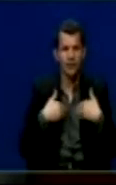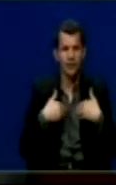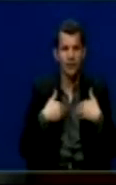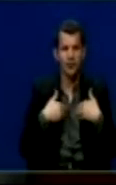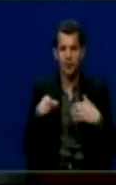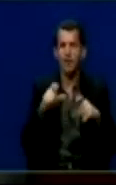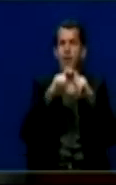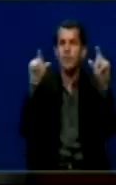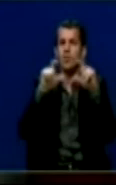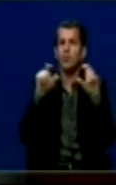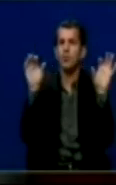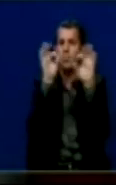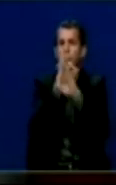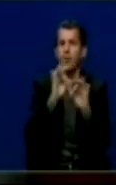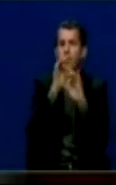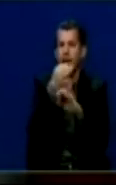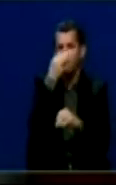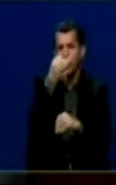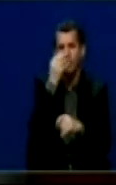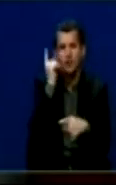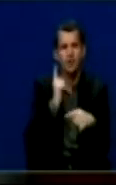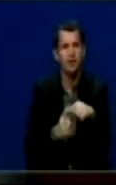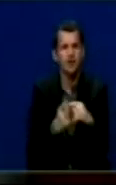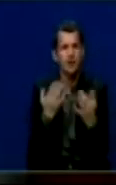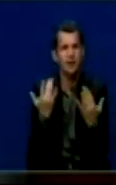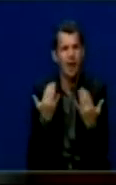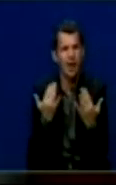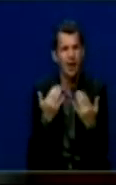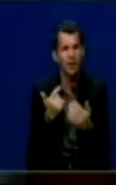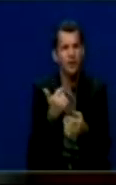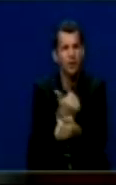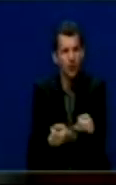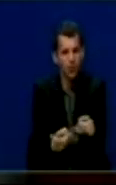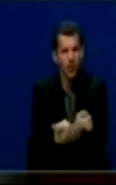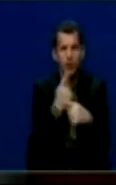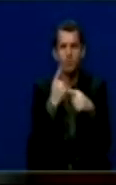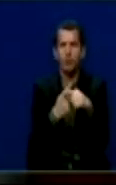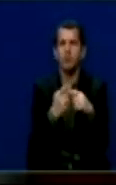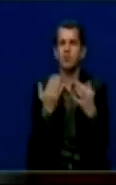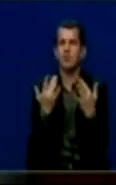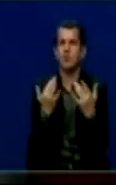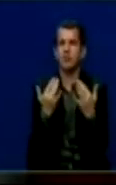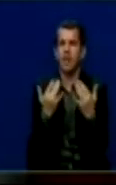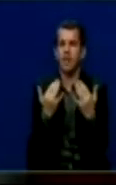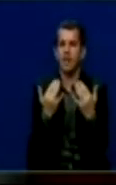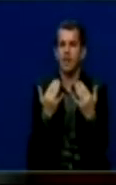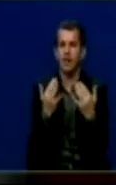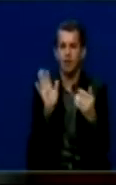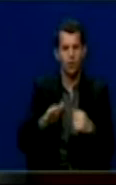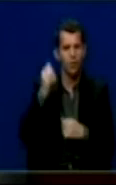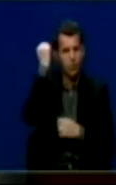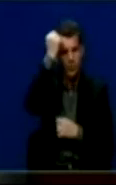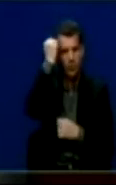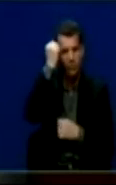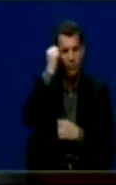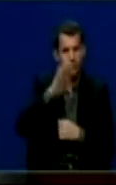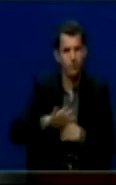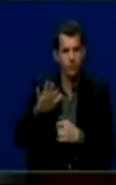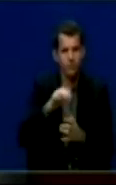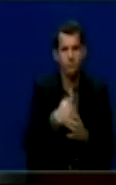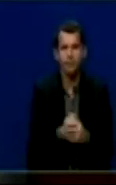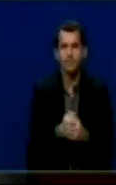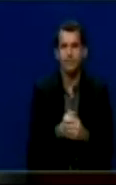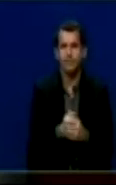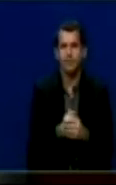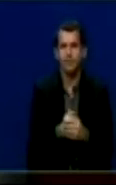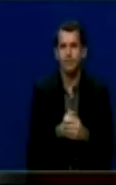asnjë institucion nuk ka të dhëna të sakta për përdoruesit e drogët e as për sasinë e konsumimit të saj në vendin tonë. Kështu te